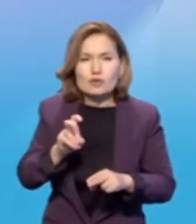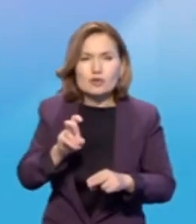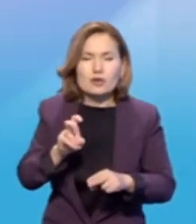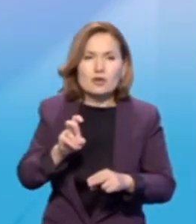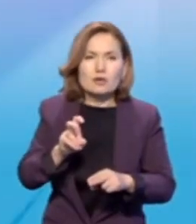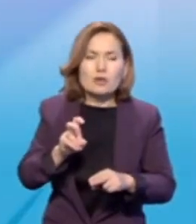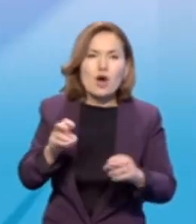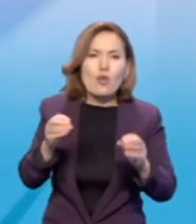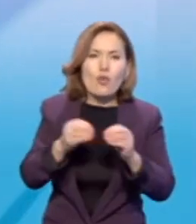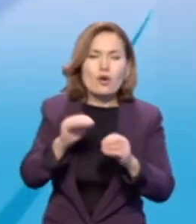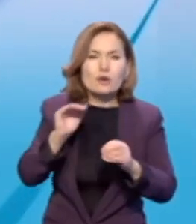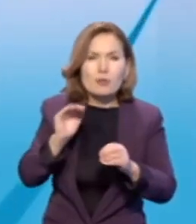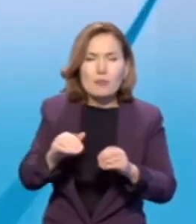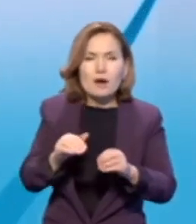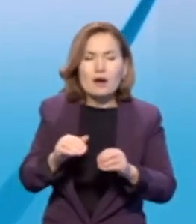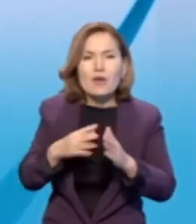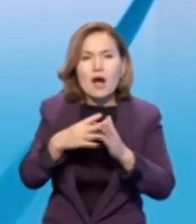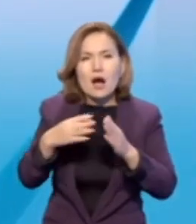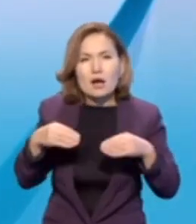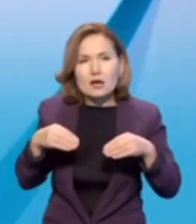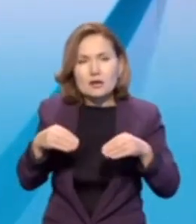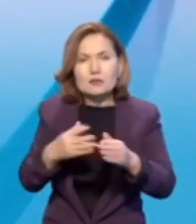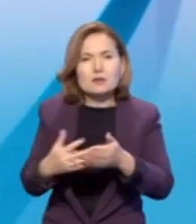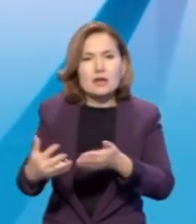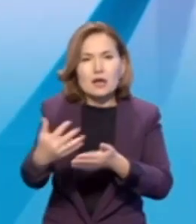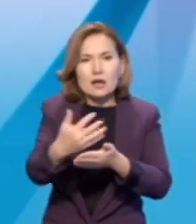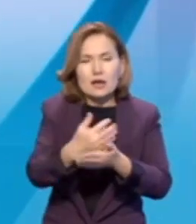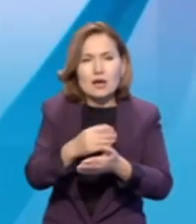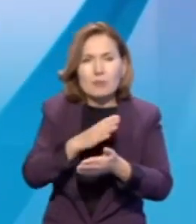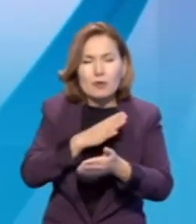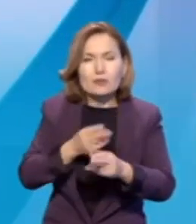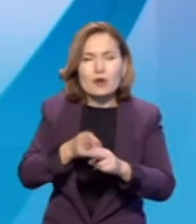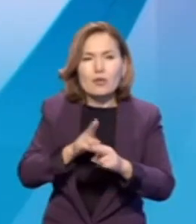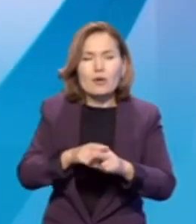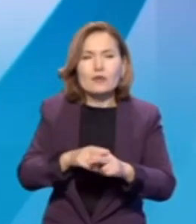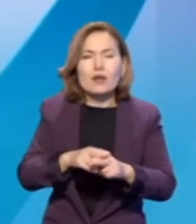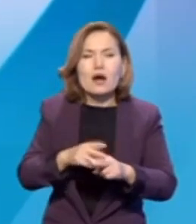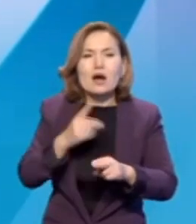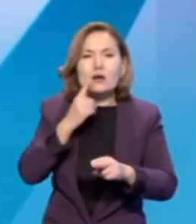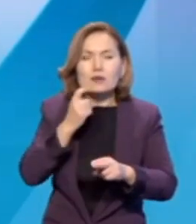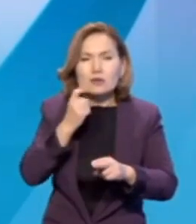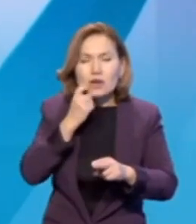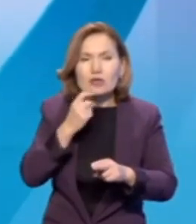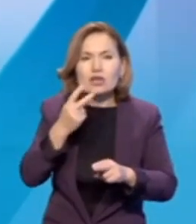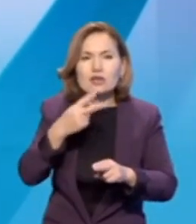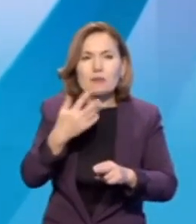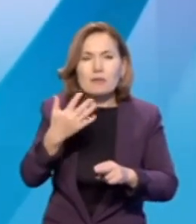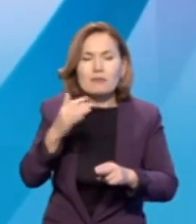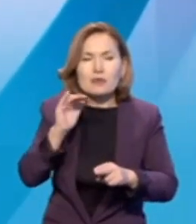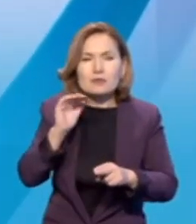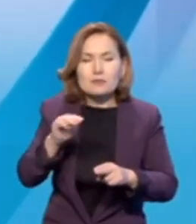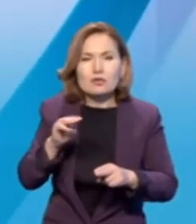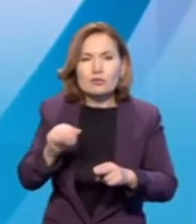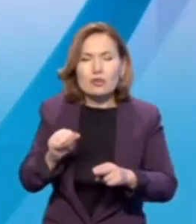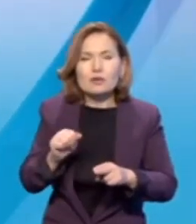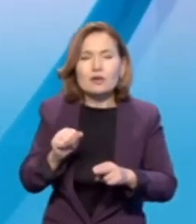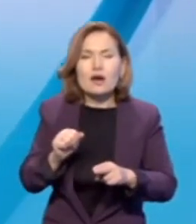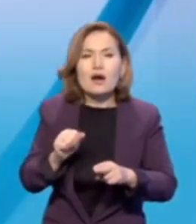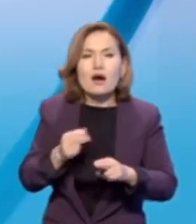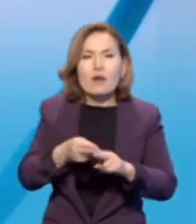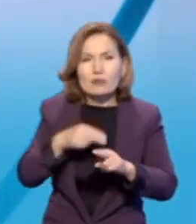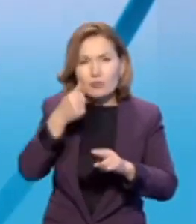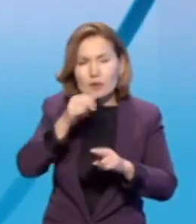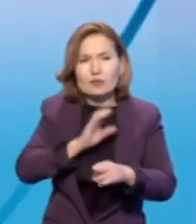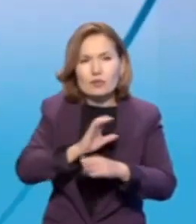200-210 мың қызылшадан Көксу қант заводы 25 мың тонна таза қант шығармақ бейіл. Сонымен